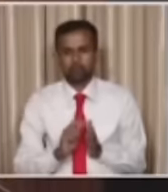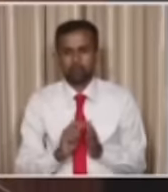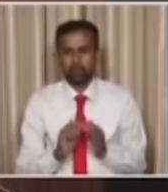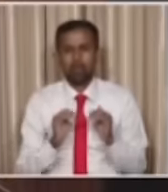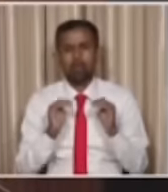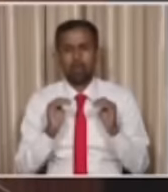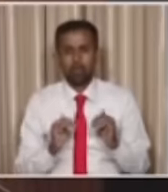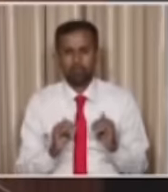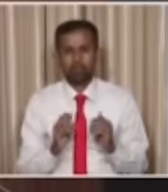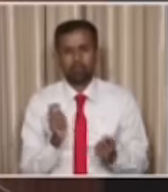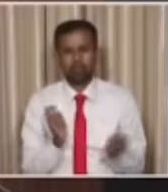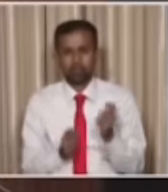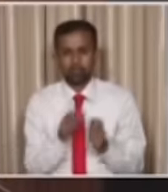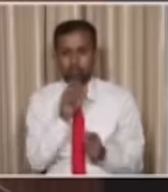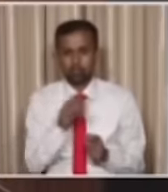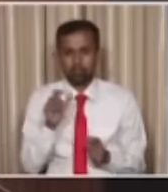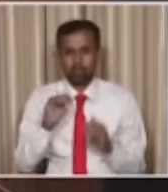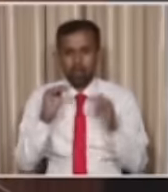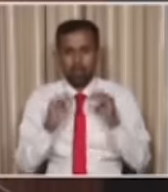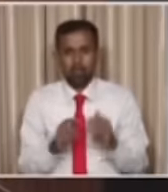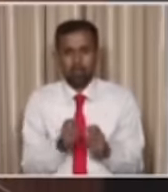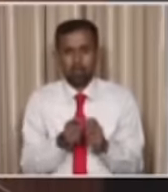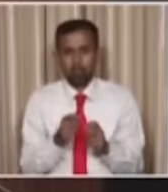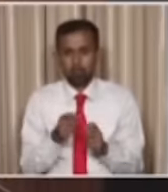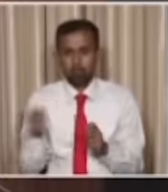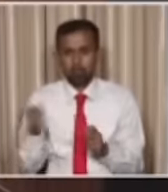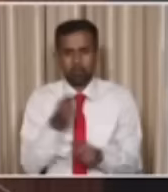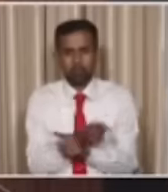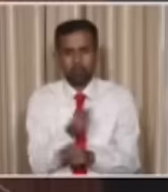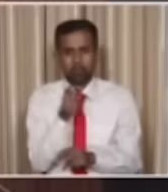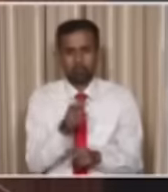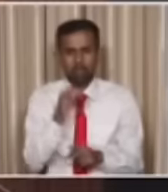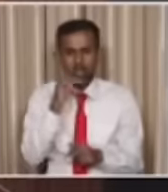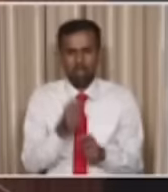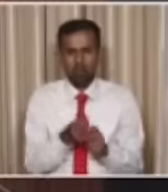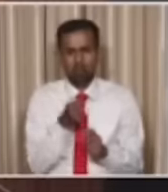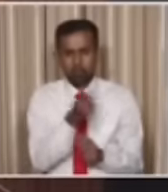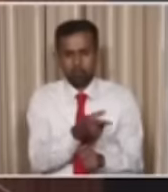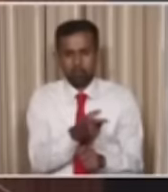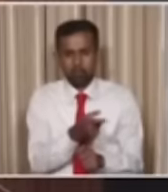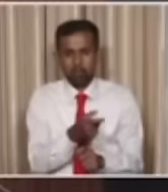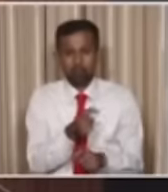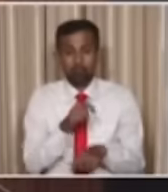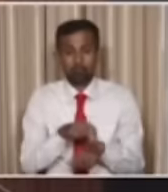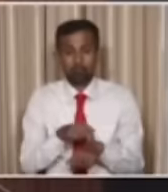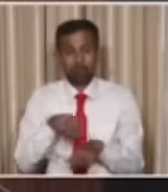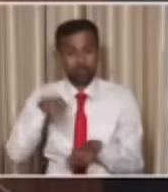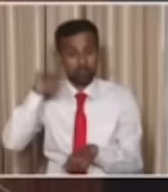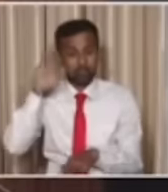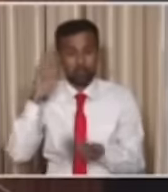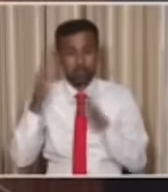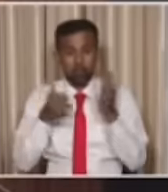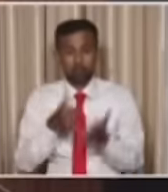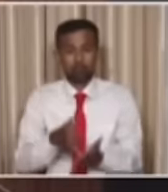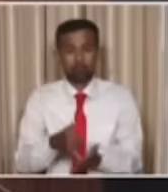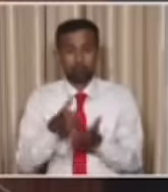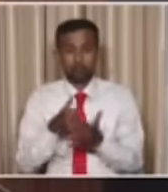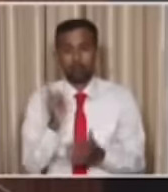නෙවෙයි. ක්‍රිකට් ක්‍රීඩකයන්ට ඉතාම අවම වැටුපක් වේතනයක්, පුහුණුකරුවන්ට අවම වැටුපක් වේතනයක් ගෙවපු වෙලාවක තමයි ලෝක කුසලානේ